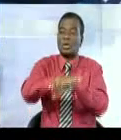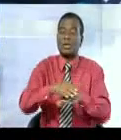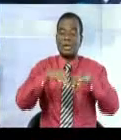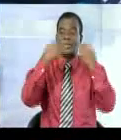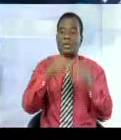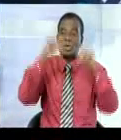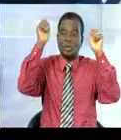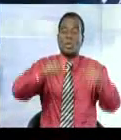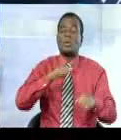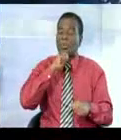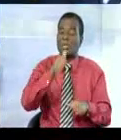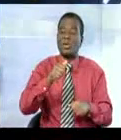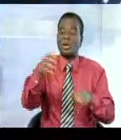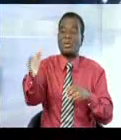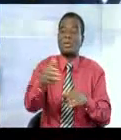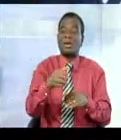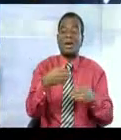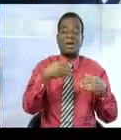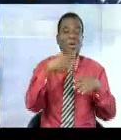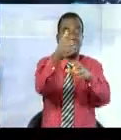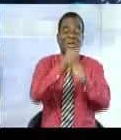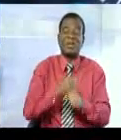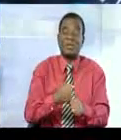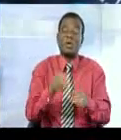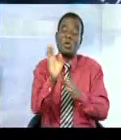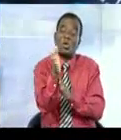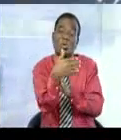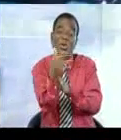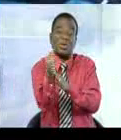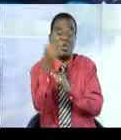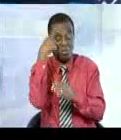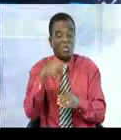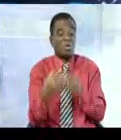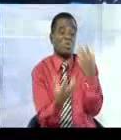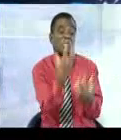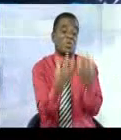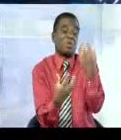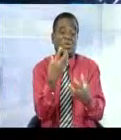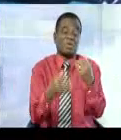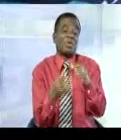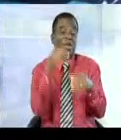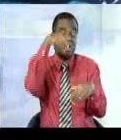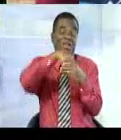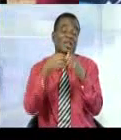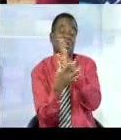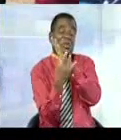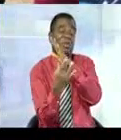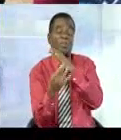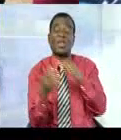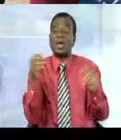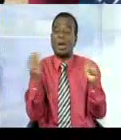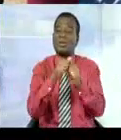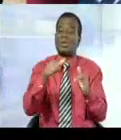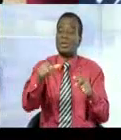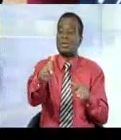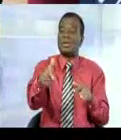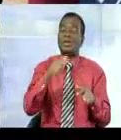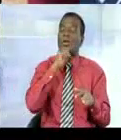pas à avoir un bout de poisson pour mettre dans leur sauce parce que c'est cher. Ça, c'est ce qui se remarque. Parce qu'à côté d'eux,